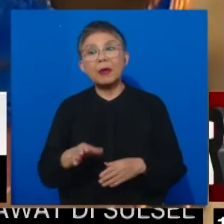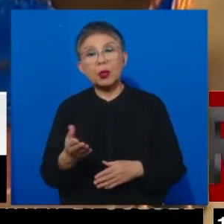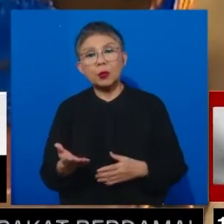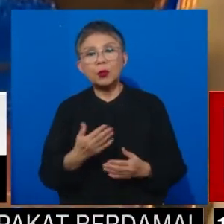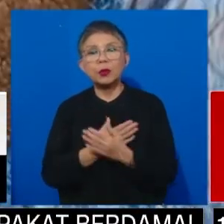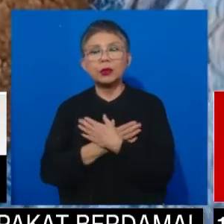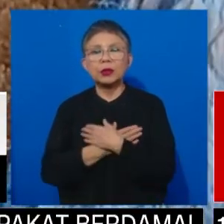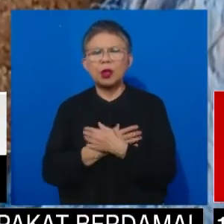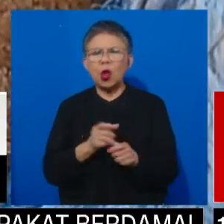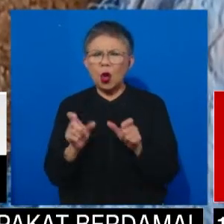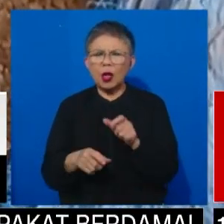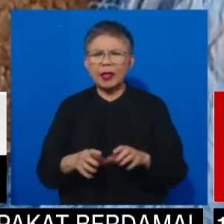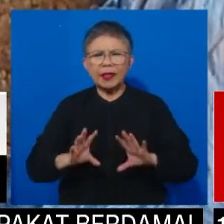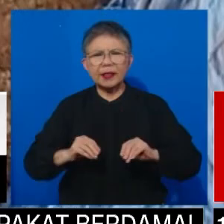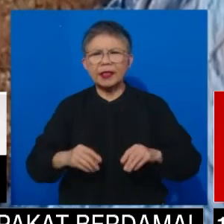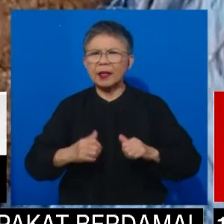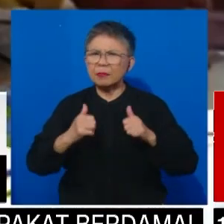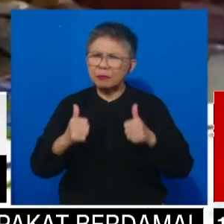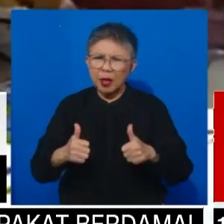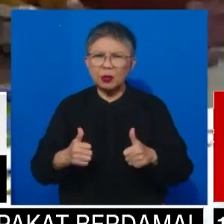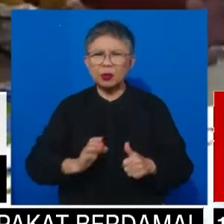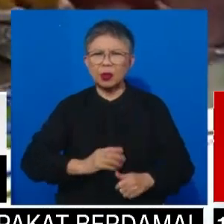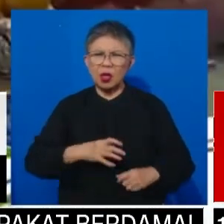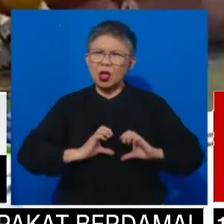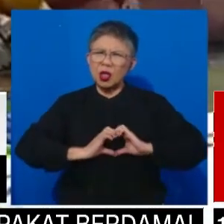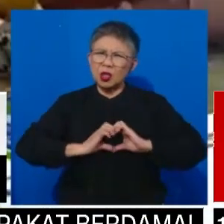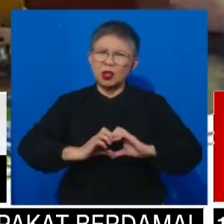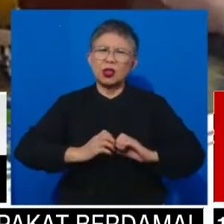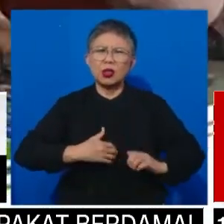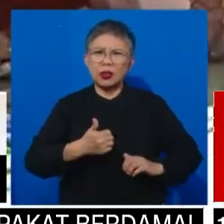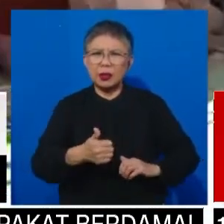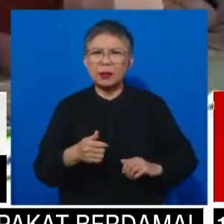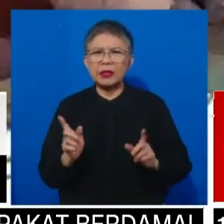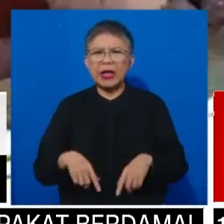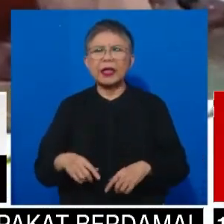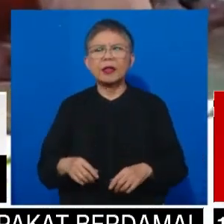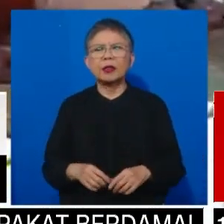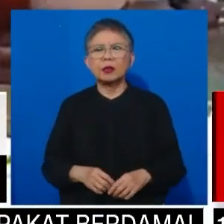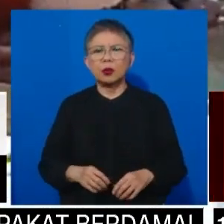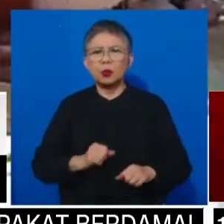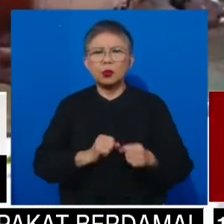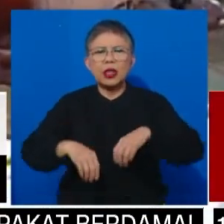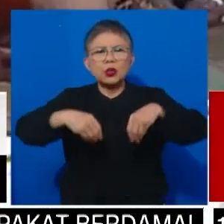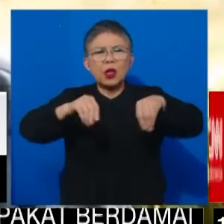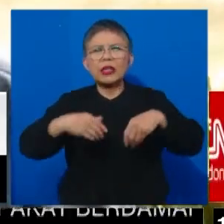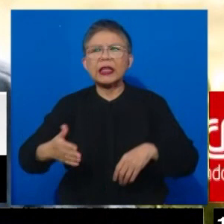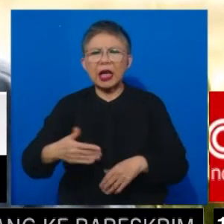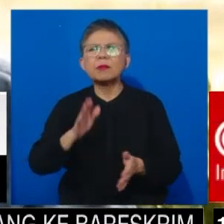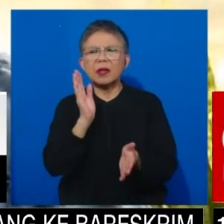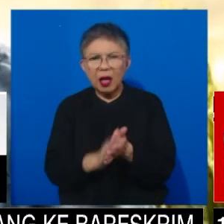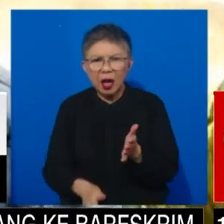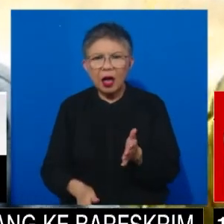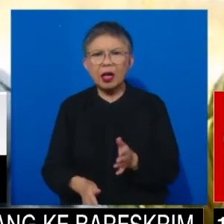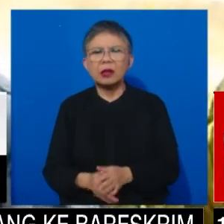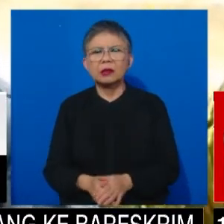Maskur adalah sosok pekerja keras. Bahkan almarhum pernah menjadi kuli bangunan dan berjualan ikan.